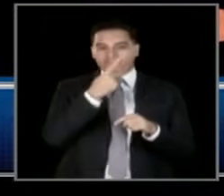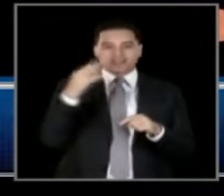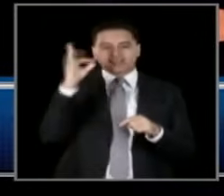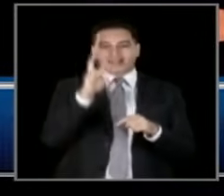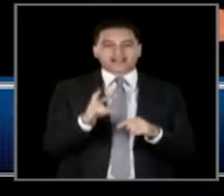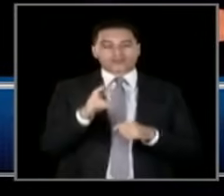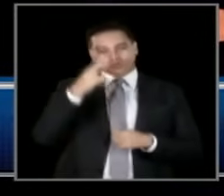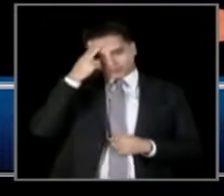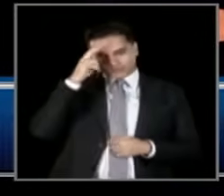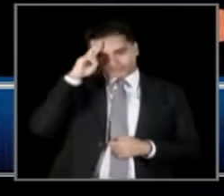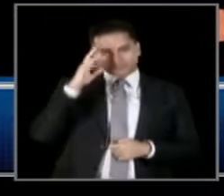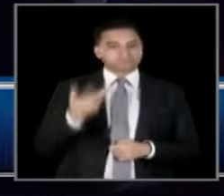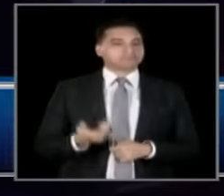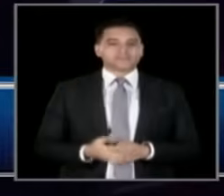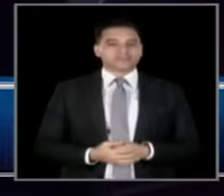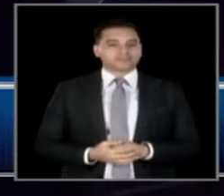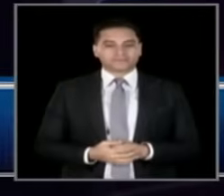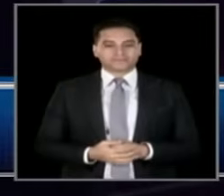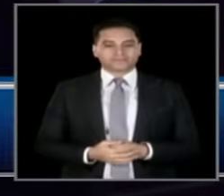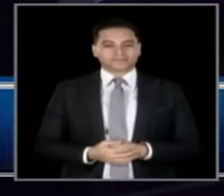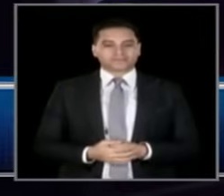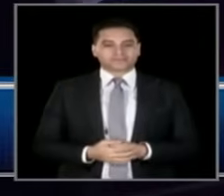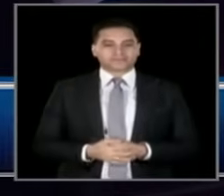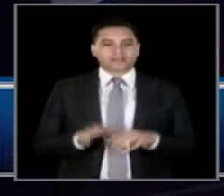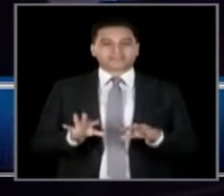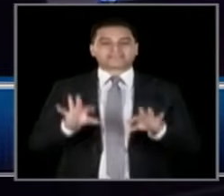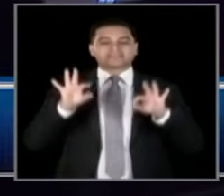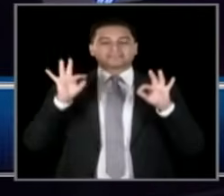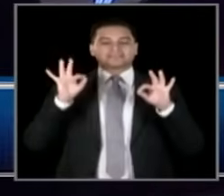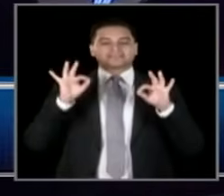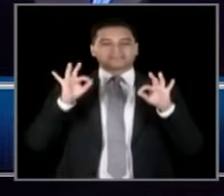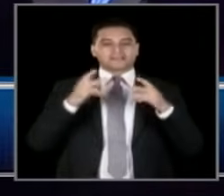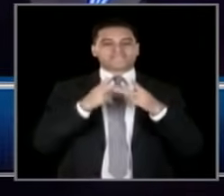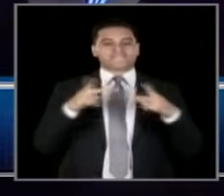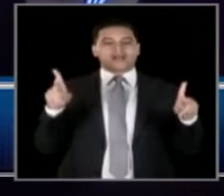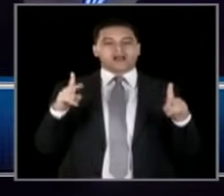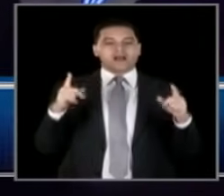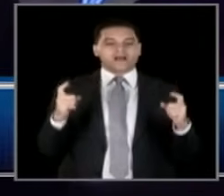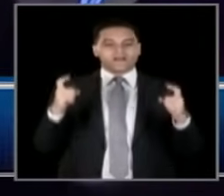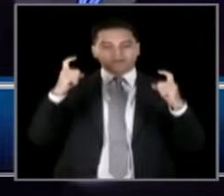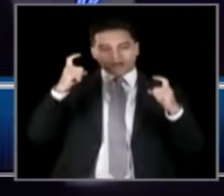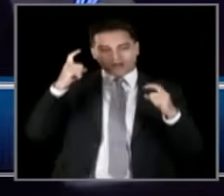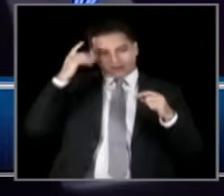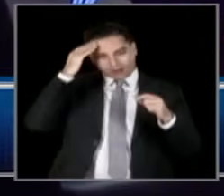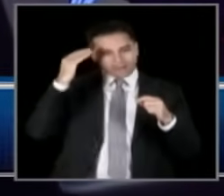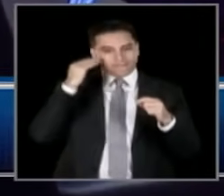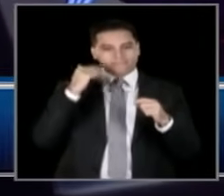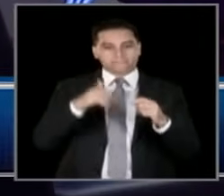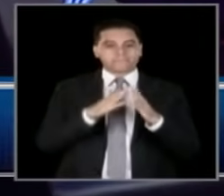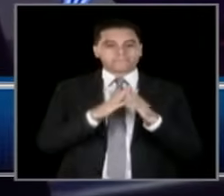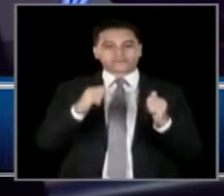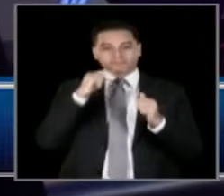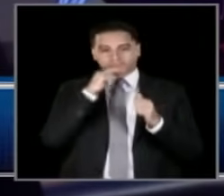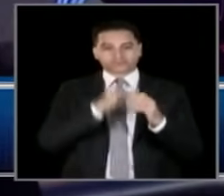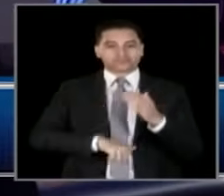2023؟ فريش. المباراة دي استمرت 84